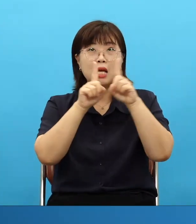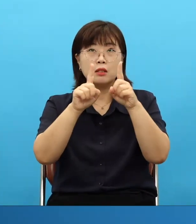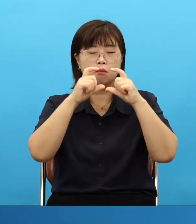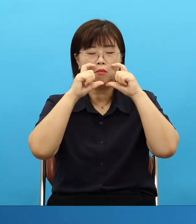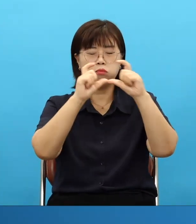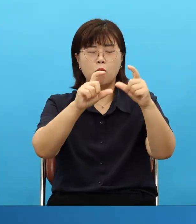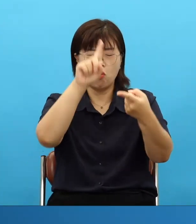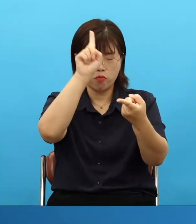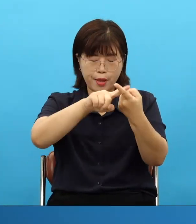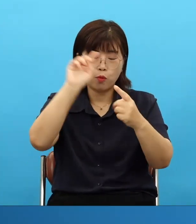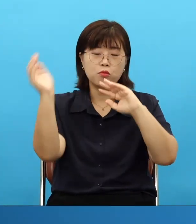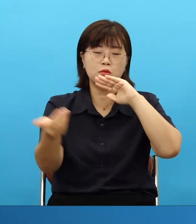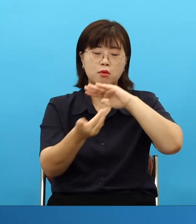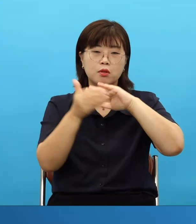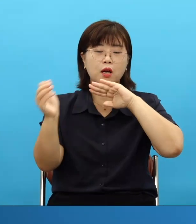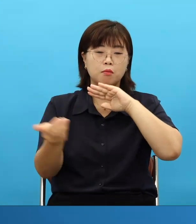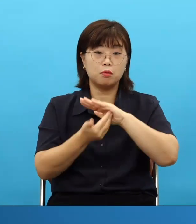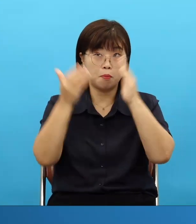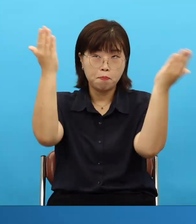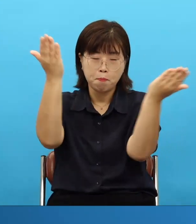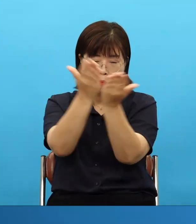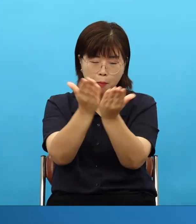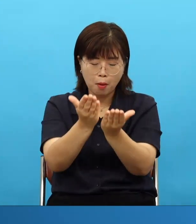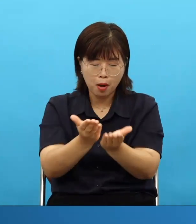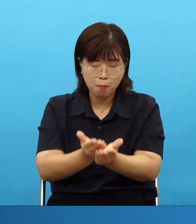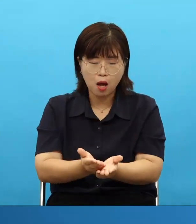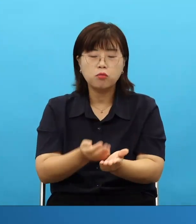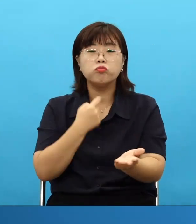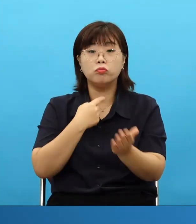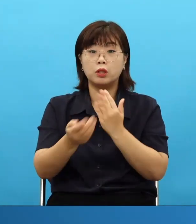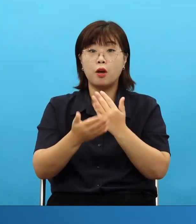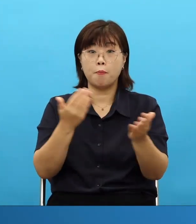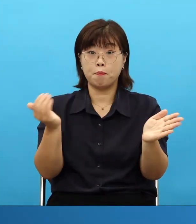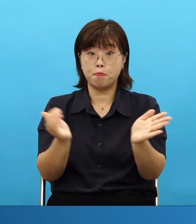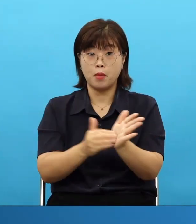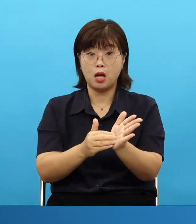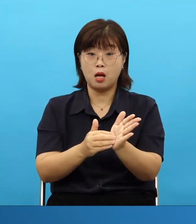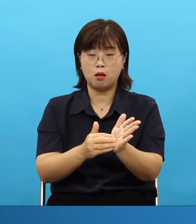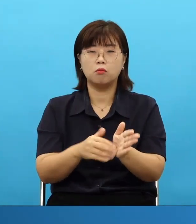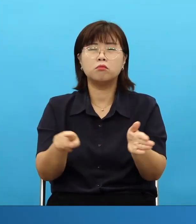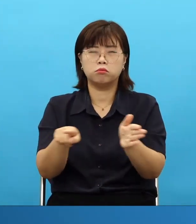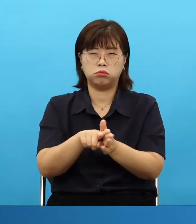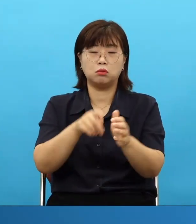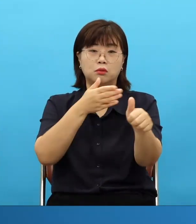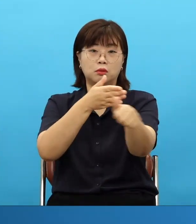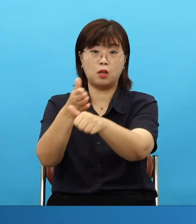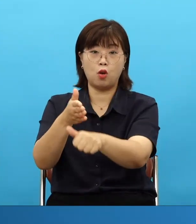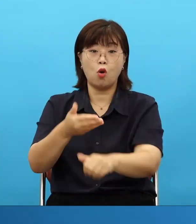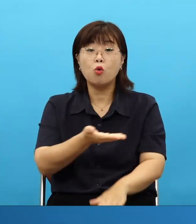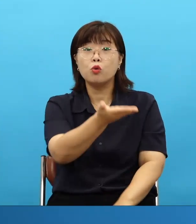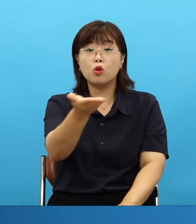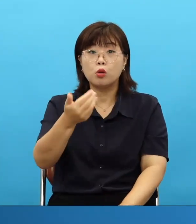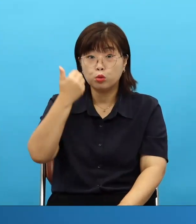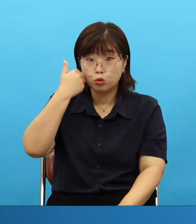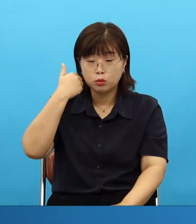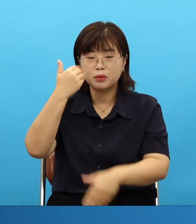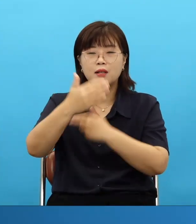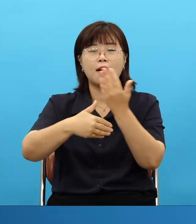and accurate fulfillment of the word. 믿으셔야 됩니다. You need to believe this. 여러분은 하나님의 자녀입니다. You are children of